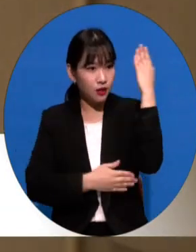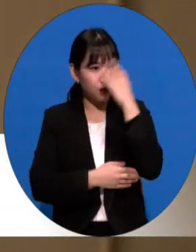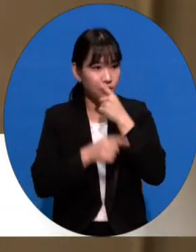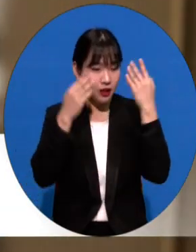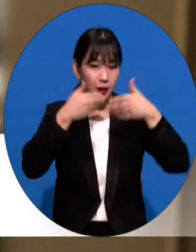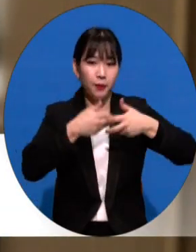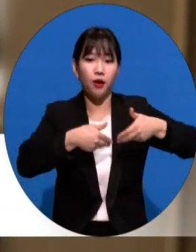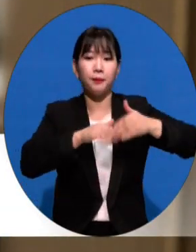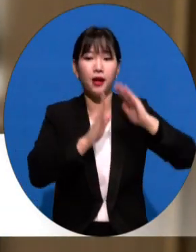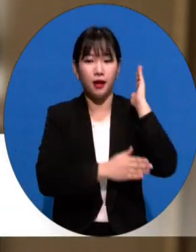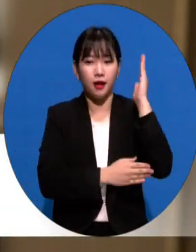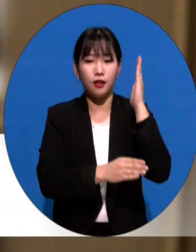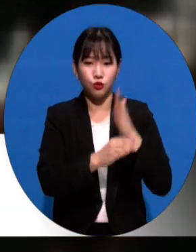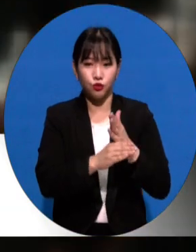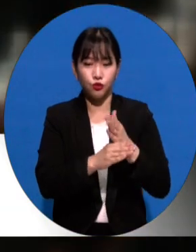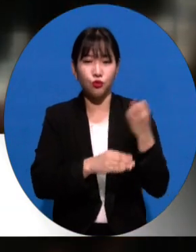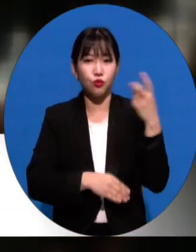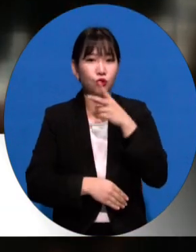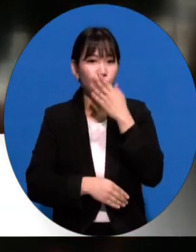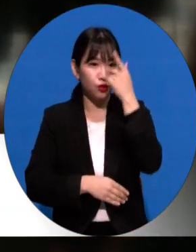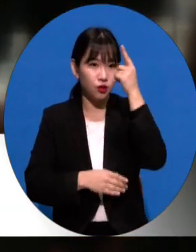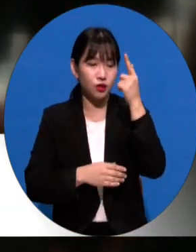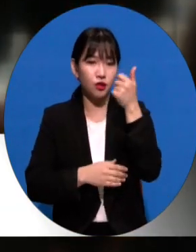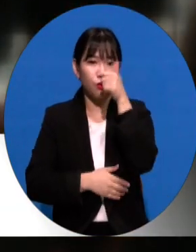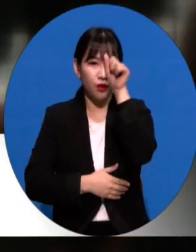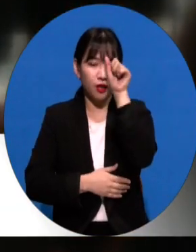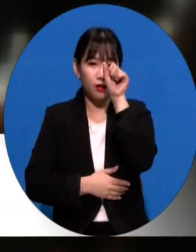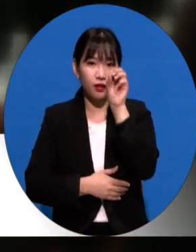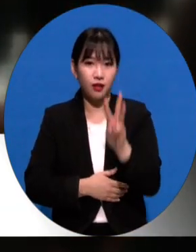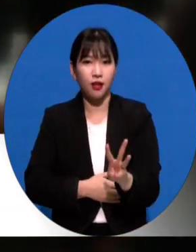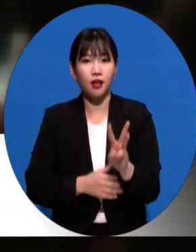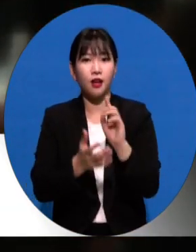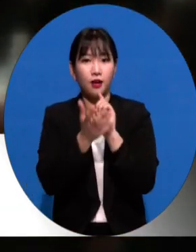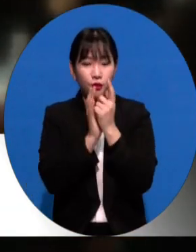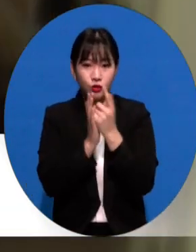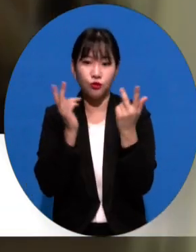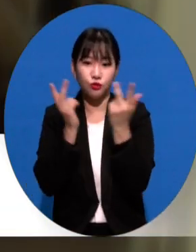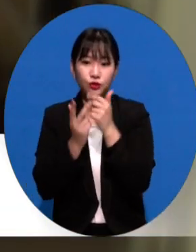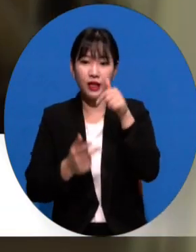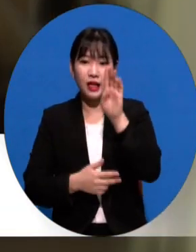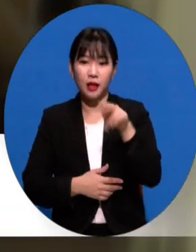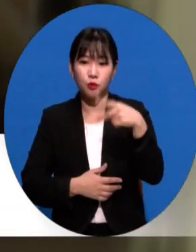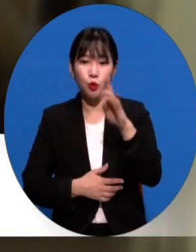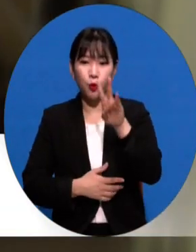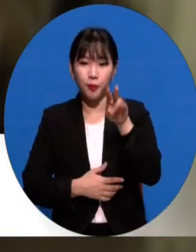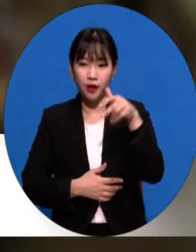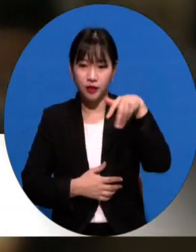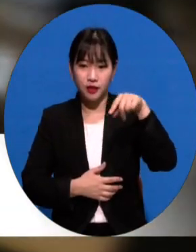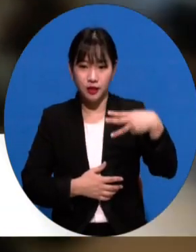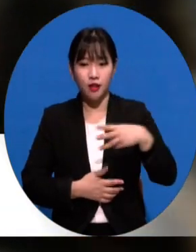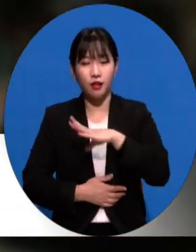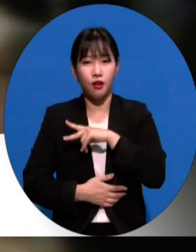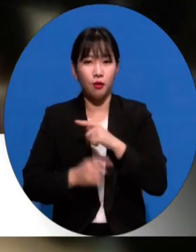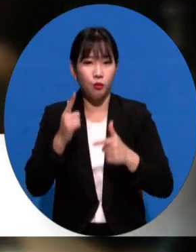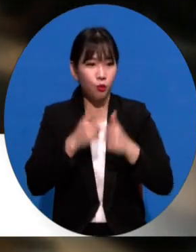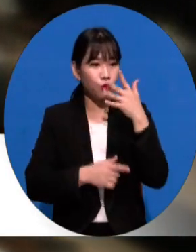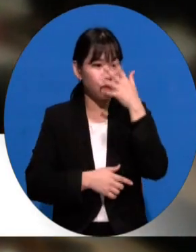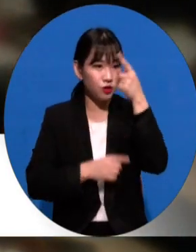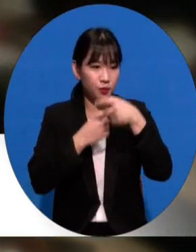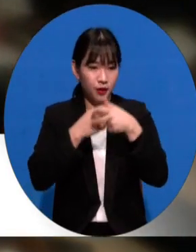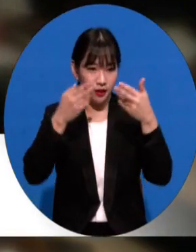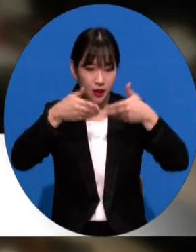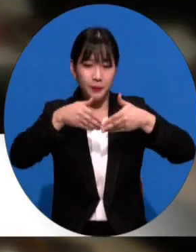내걸고 있습니다 또 순천 광양 곡성 구리에 갑 소병철 의원은 목포와 순천의 의과대 캠퍼스